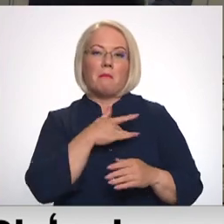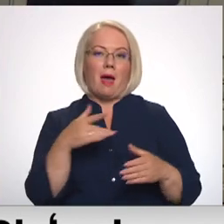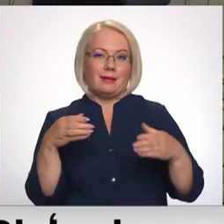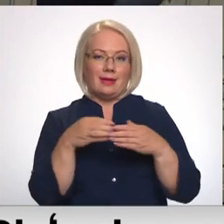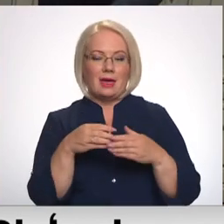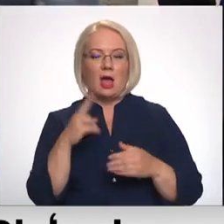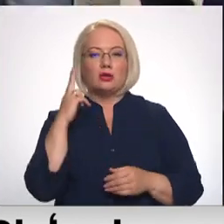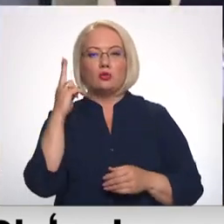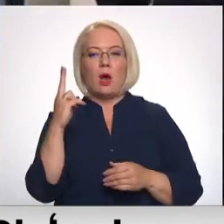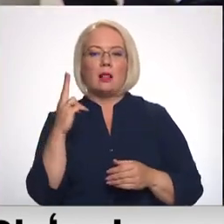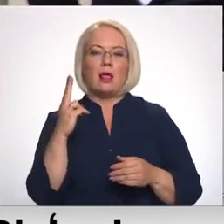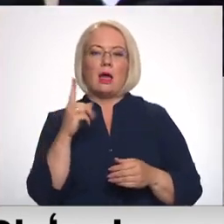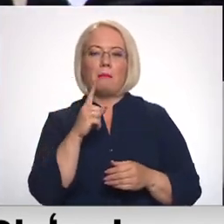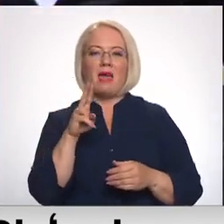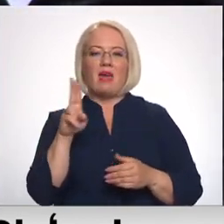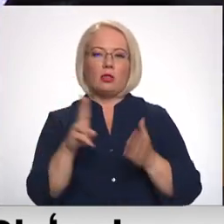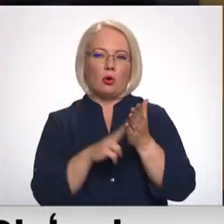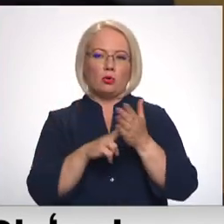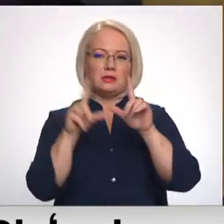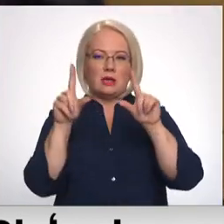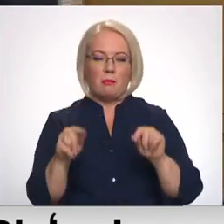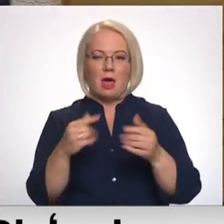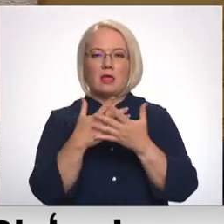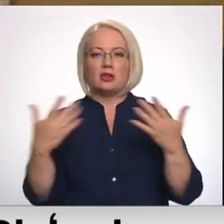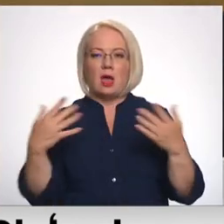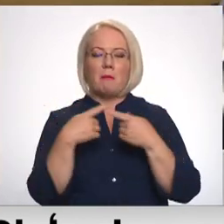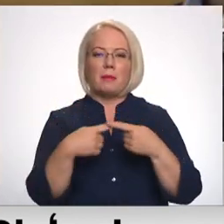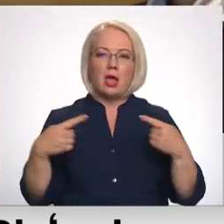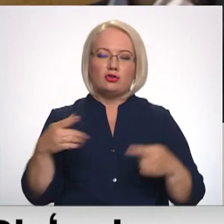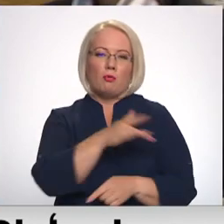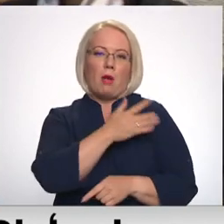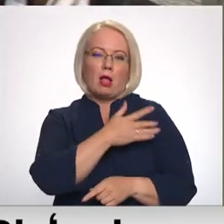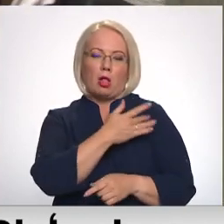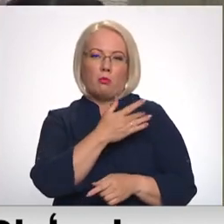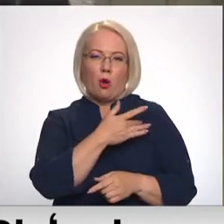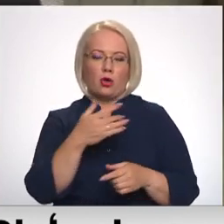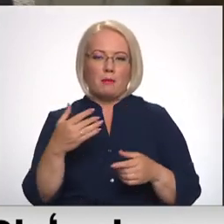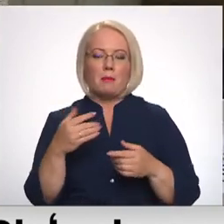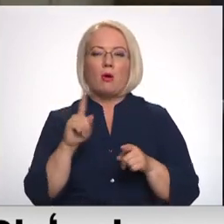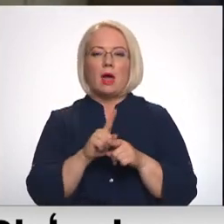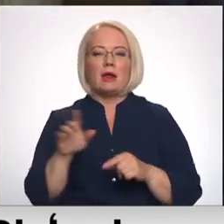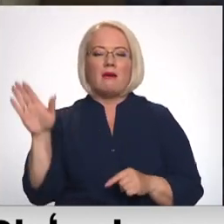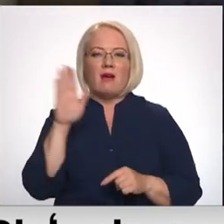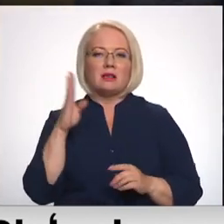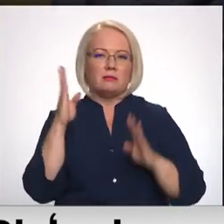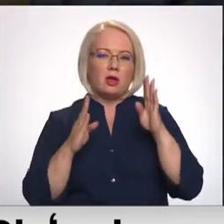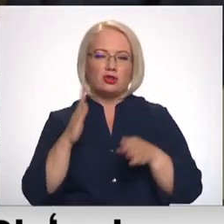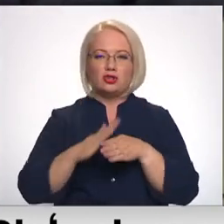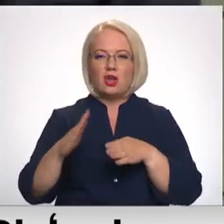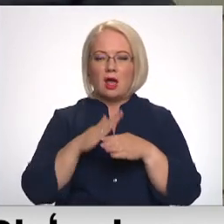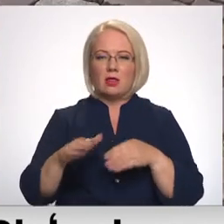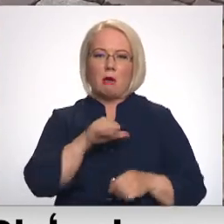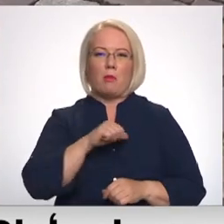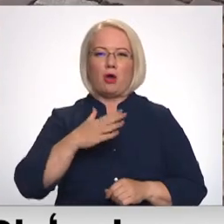pievienotās vērtības nodokļu samazinājumu dažādām preču un pakalpojumu grupām. Tarifu griestu noteikšanu Latvijas valsts mežu šķeldai pašmāju